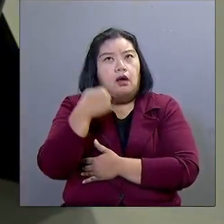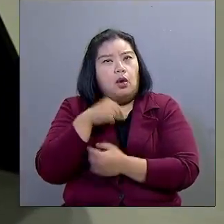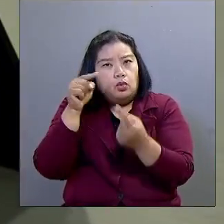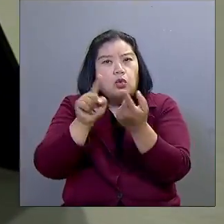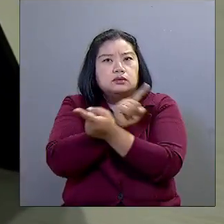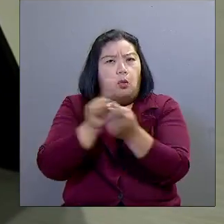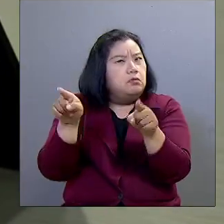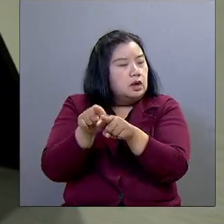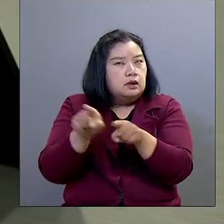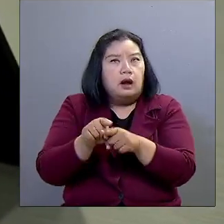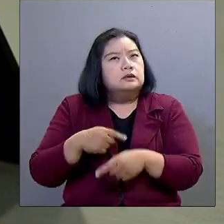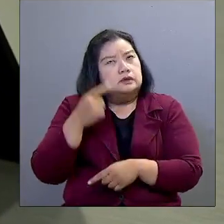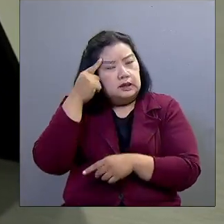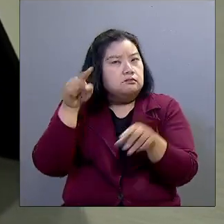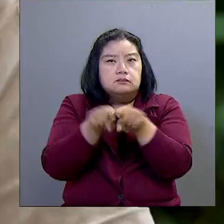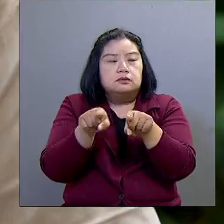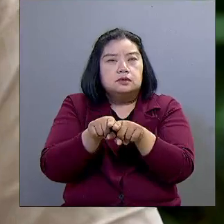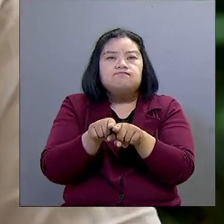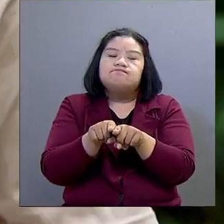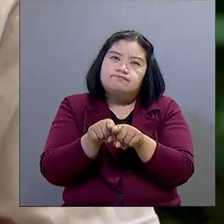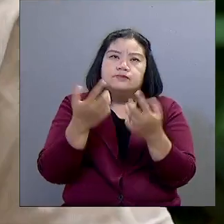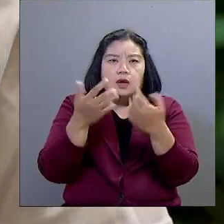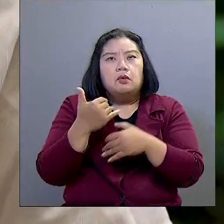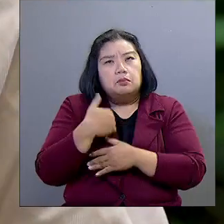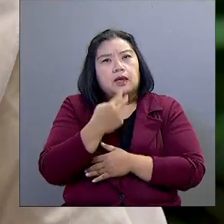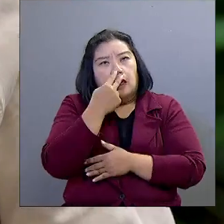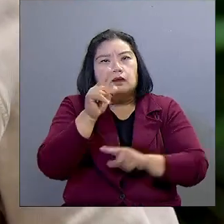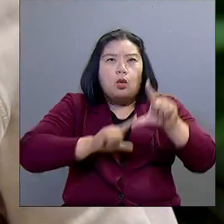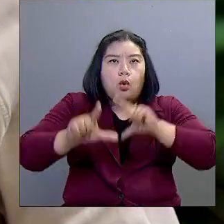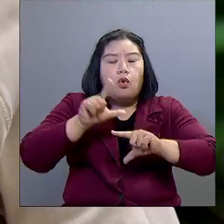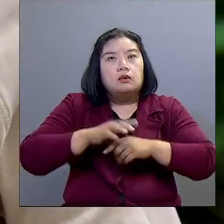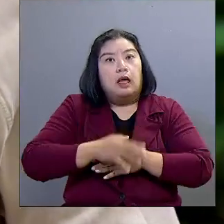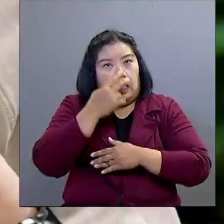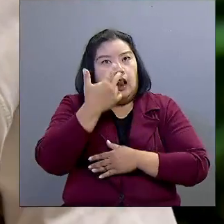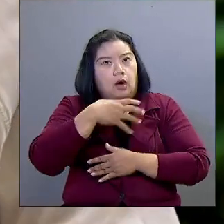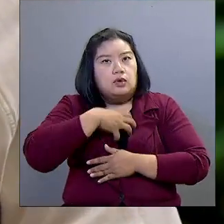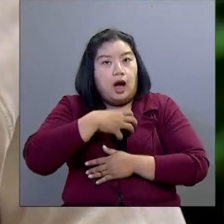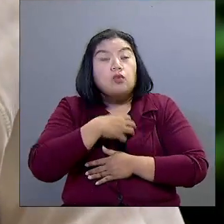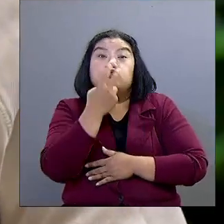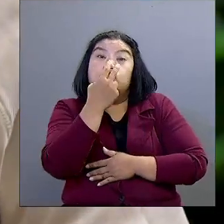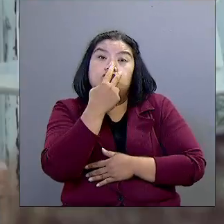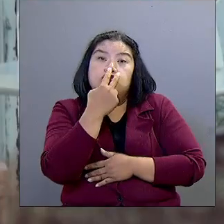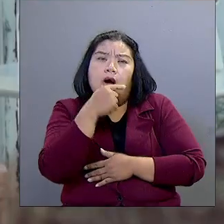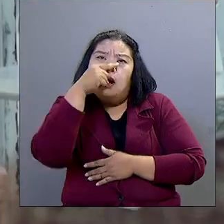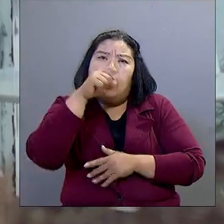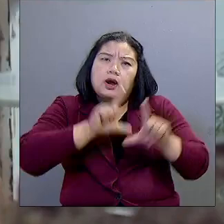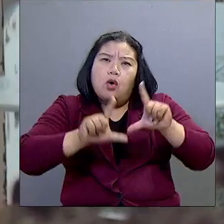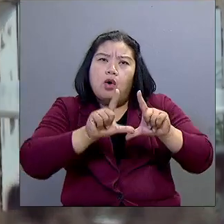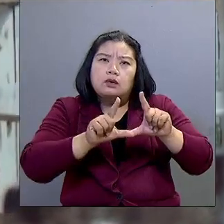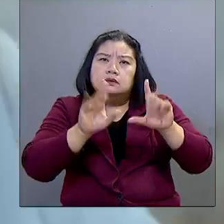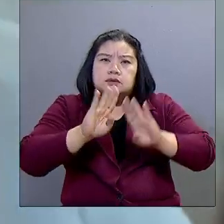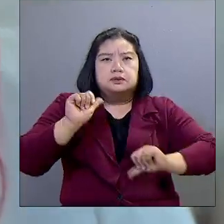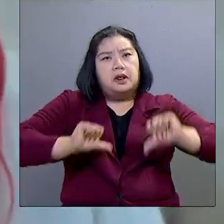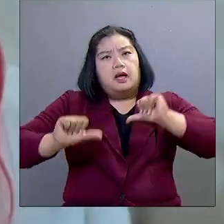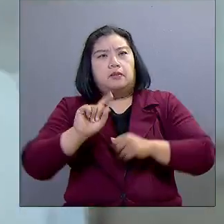ของประเทศเขาเช่นเดียวกันเนี่ยครับแล้วก็หลายๆเรื่องก็มีนักแสดงที่เขาสนใจจะชมผลงานการแสดงเนี่ยครับผมก็เลยมอง